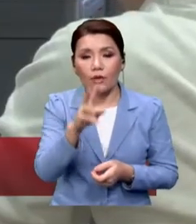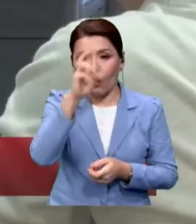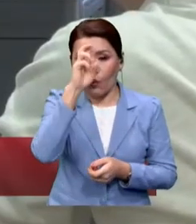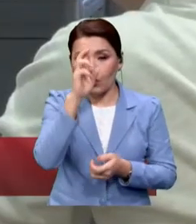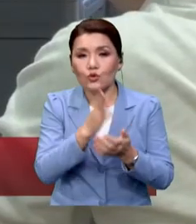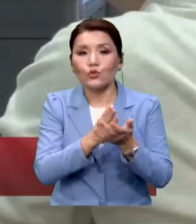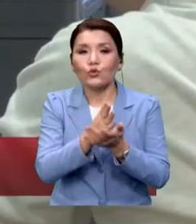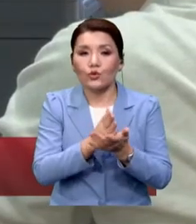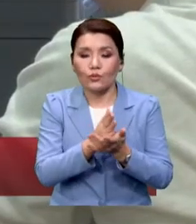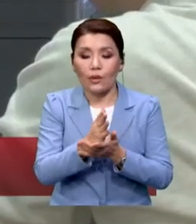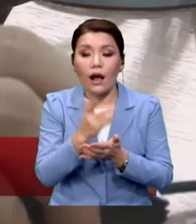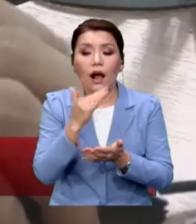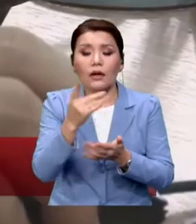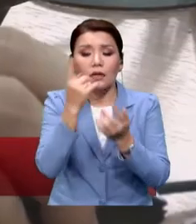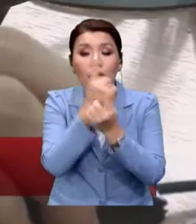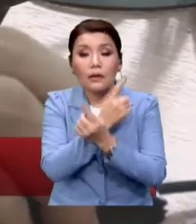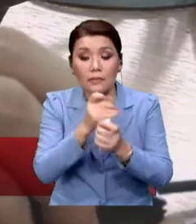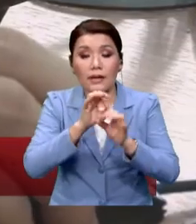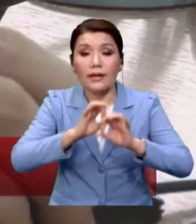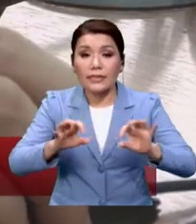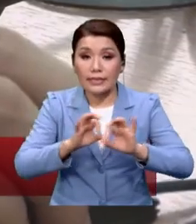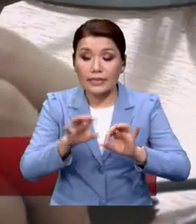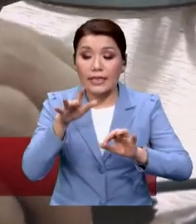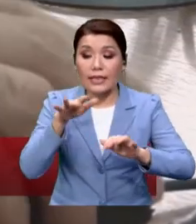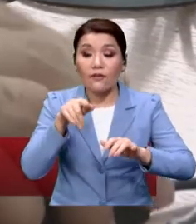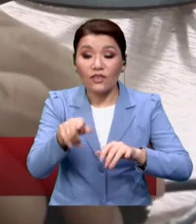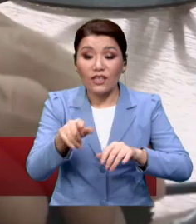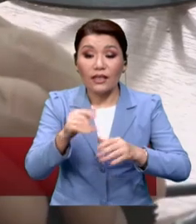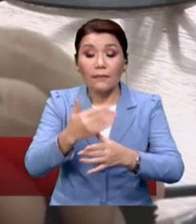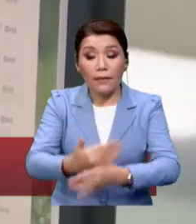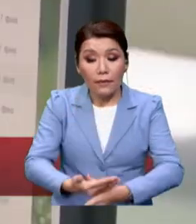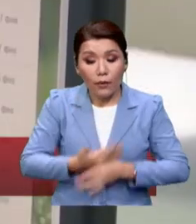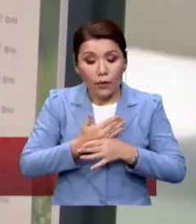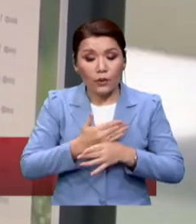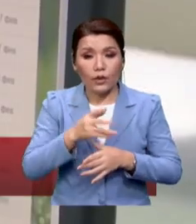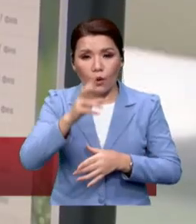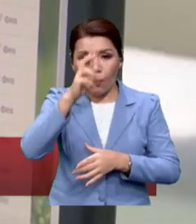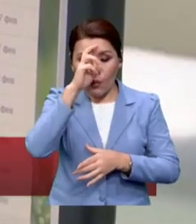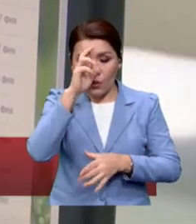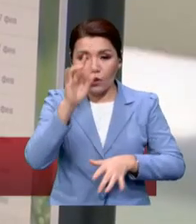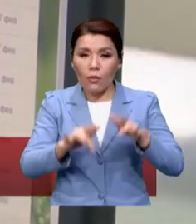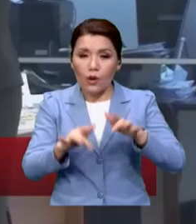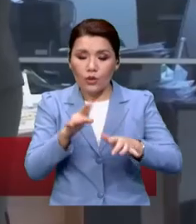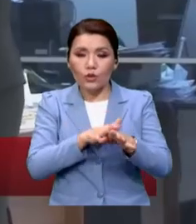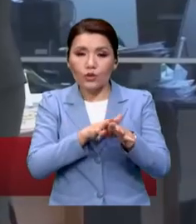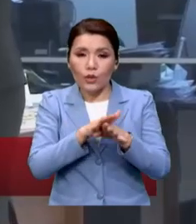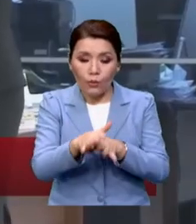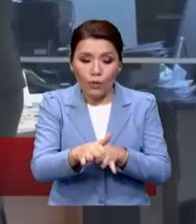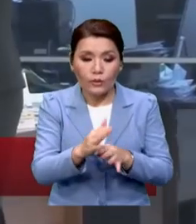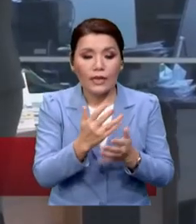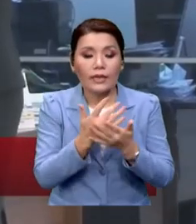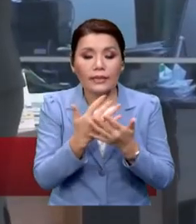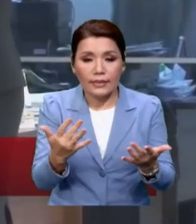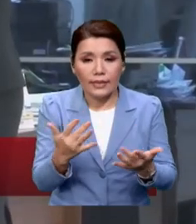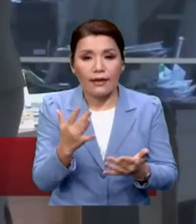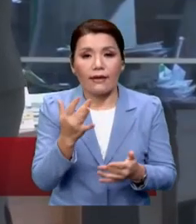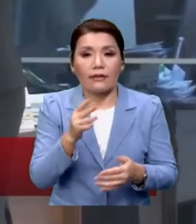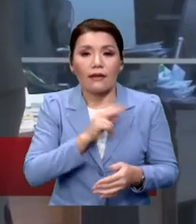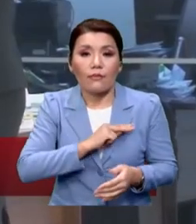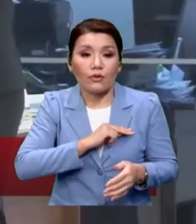госслужбе. Как проинформировали в агентстве, мера позволит госорганам оперативно заполнить имеющиеся